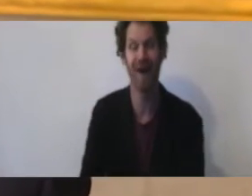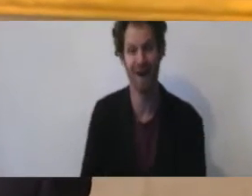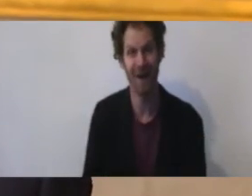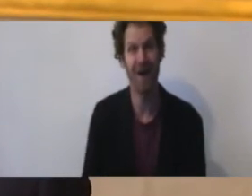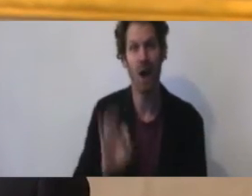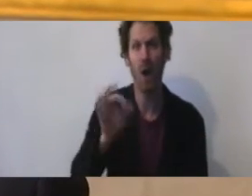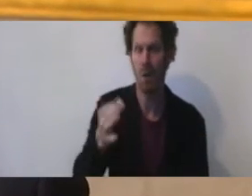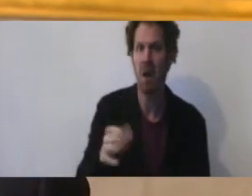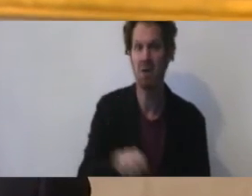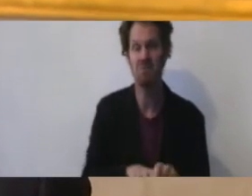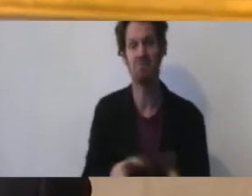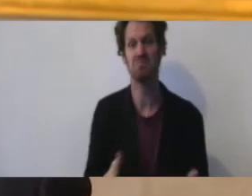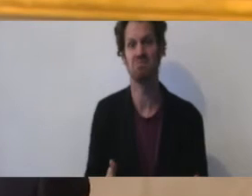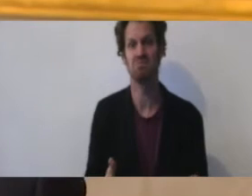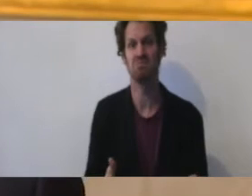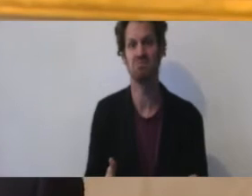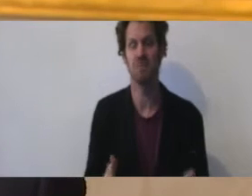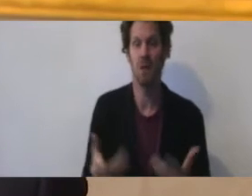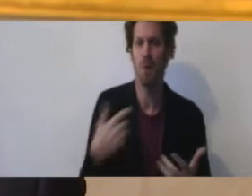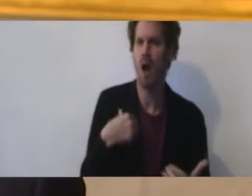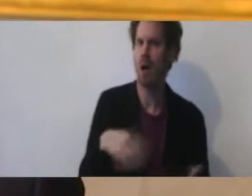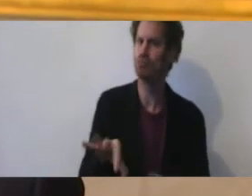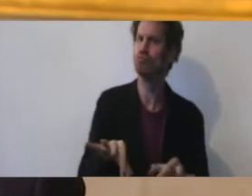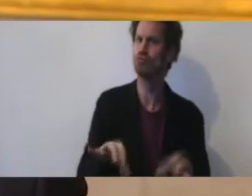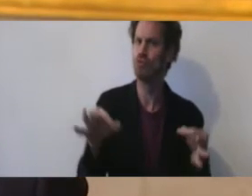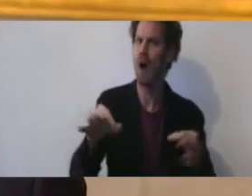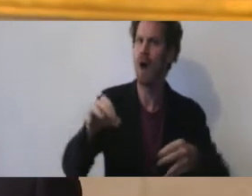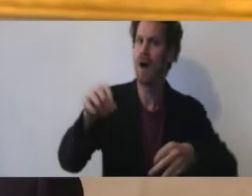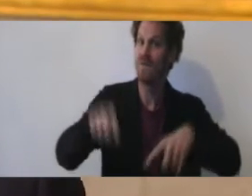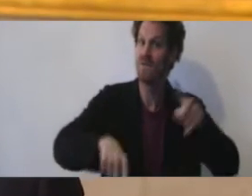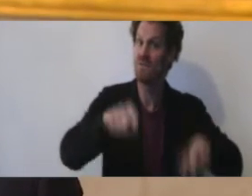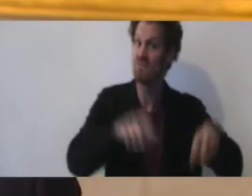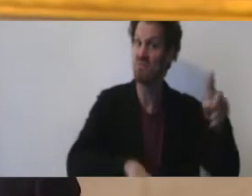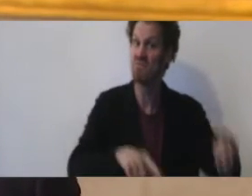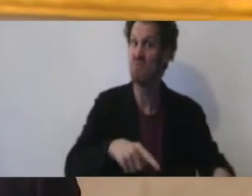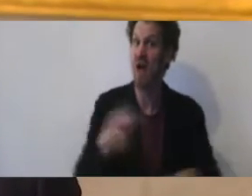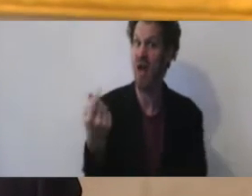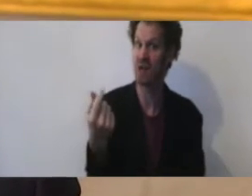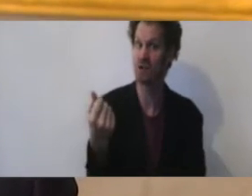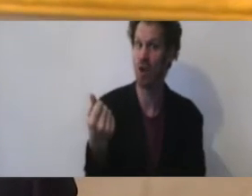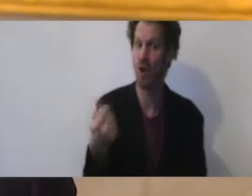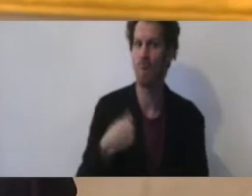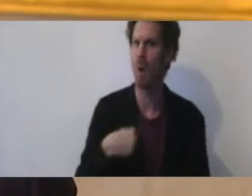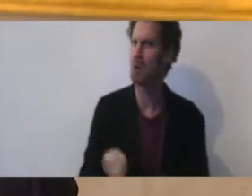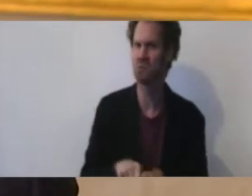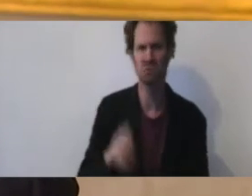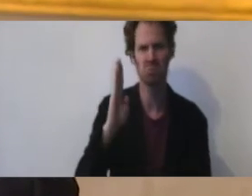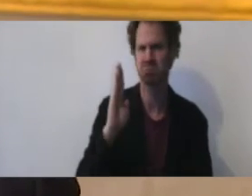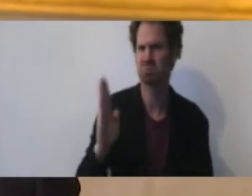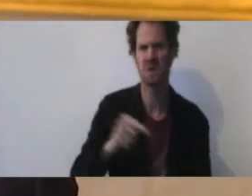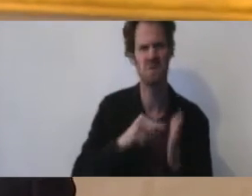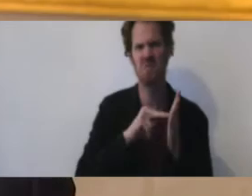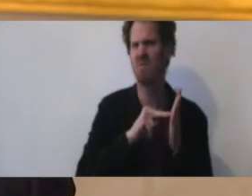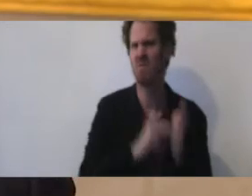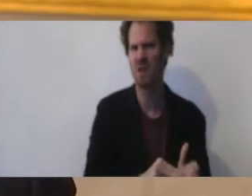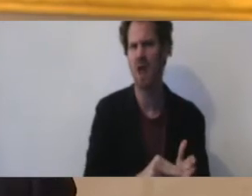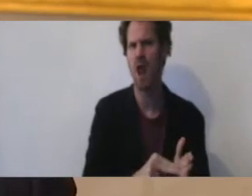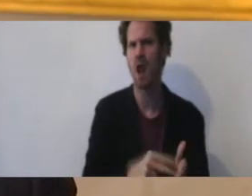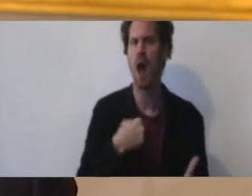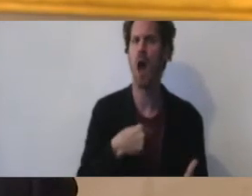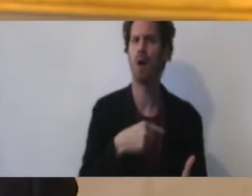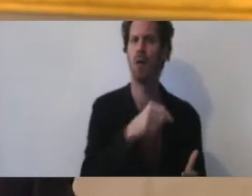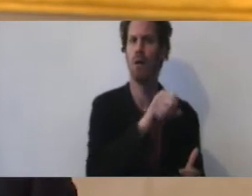écarter la régression j'ai fait le choix de l'avenir tout en restant fidèle aux valeurs de la République et à notre modèle